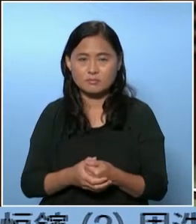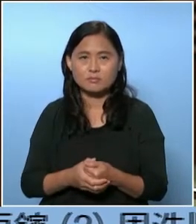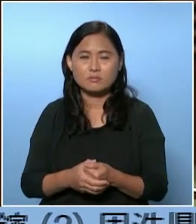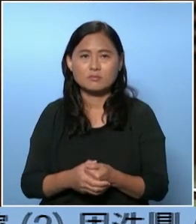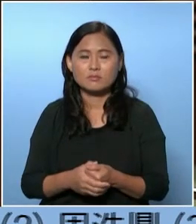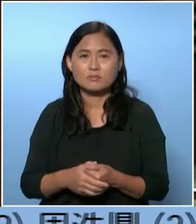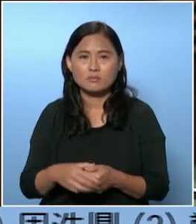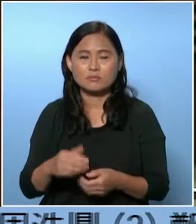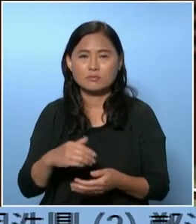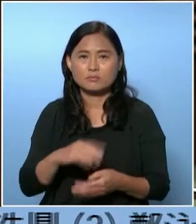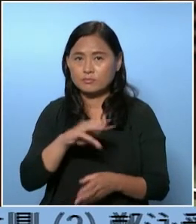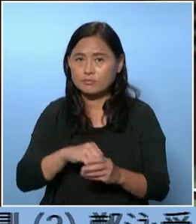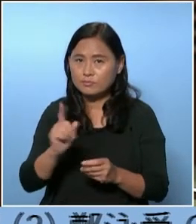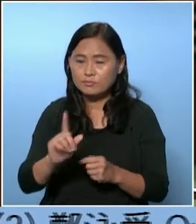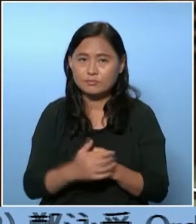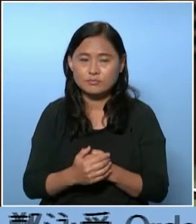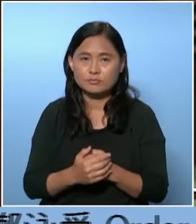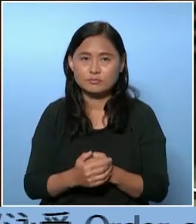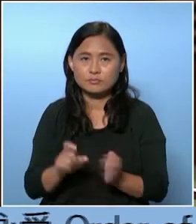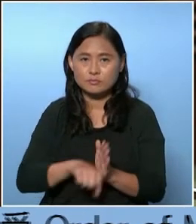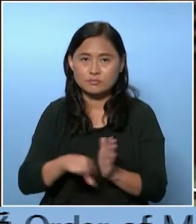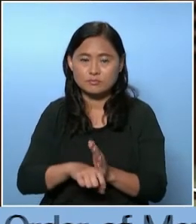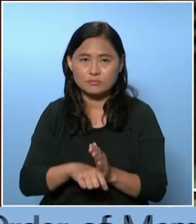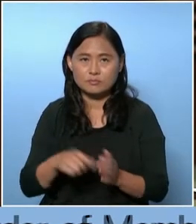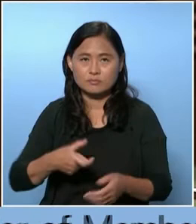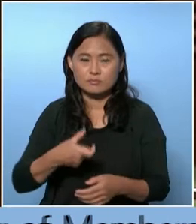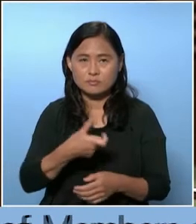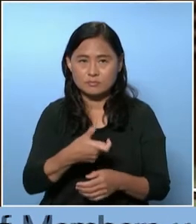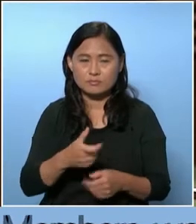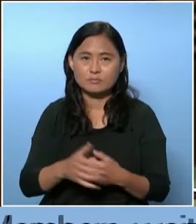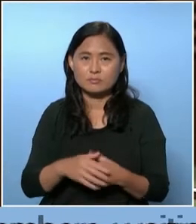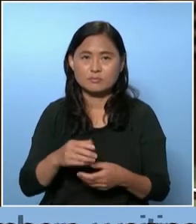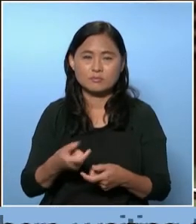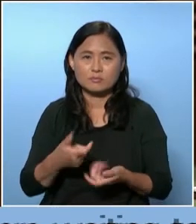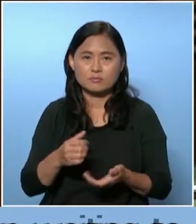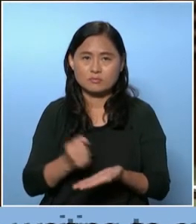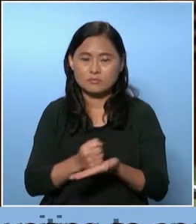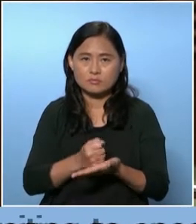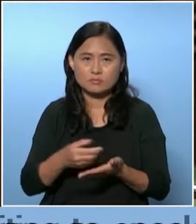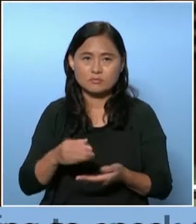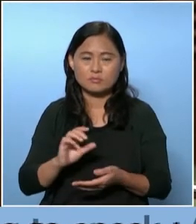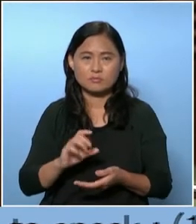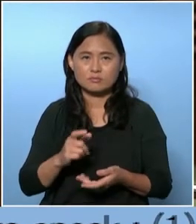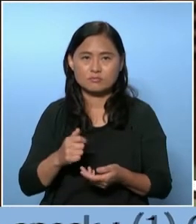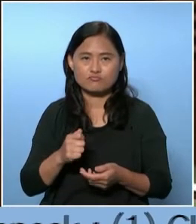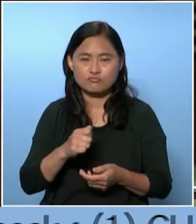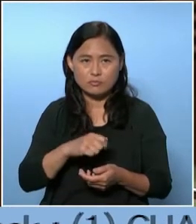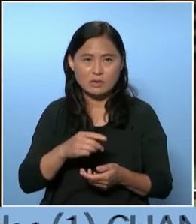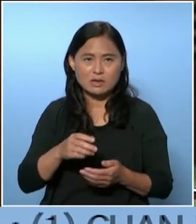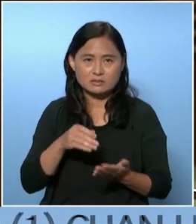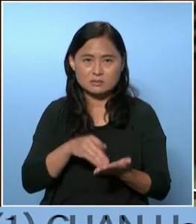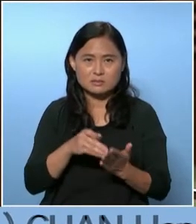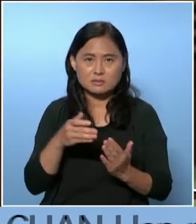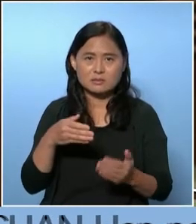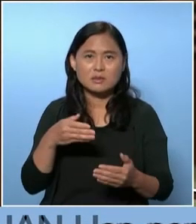繳費的媒介是包括儲值的支付工具、非接觸式的信用卡，以及是透過電子錢